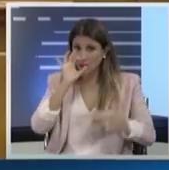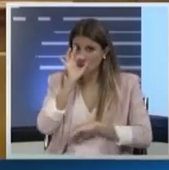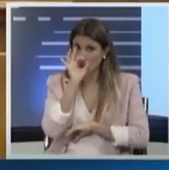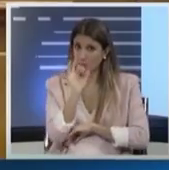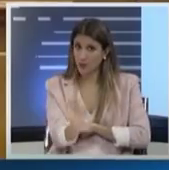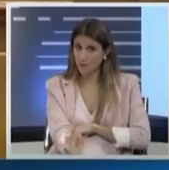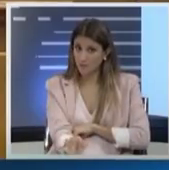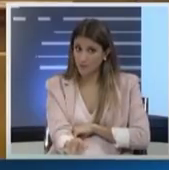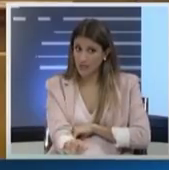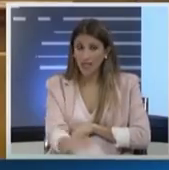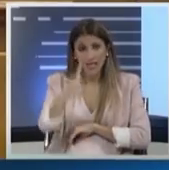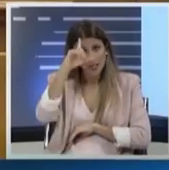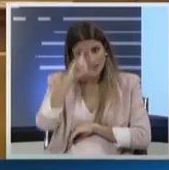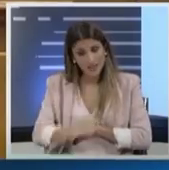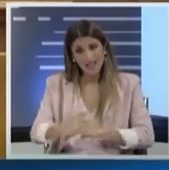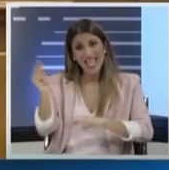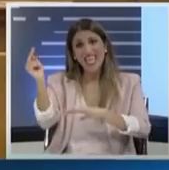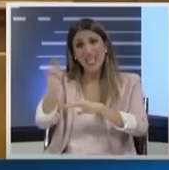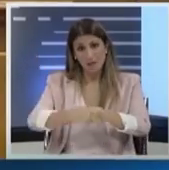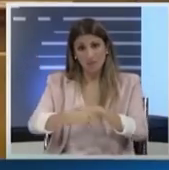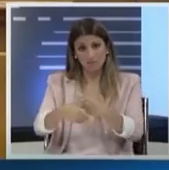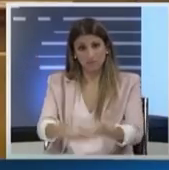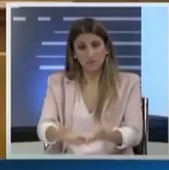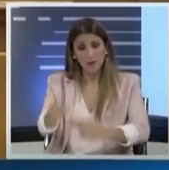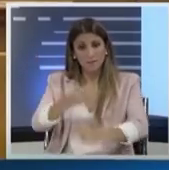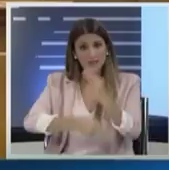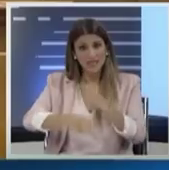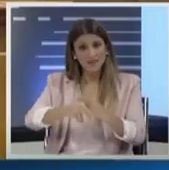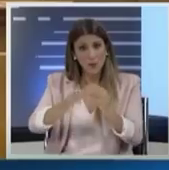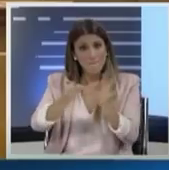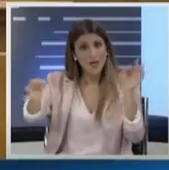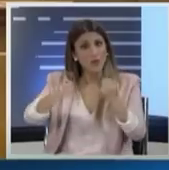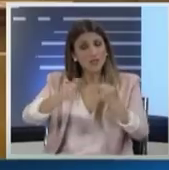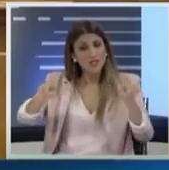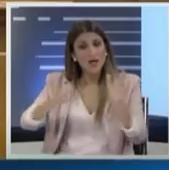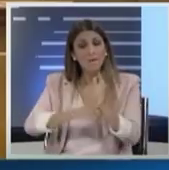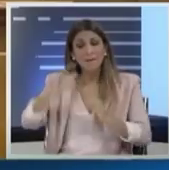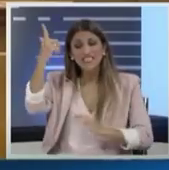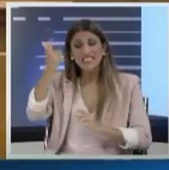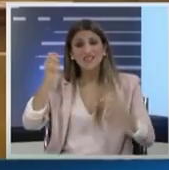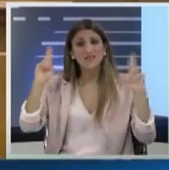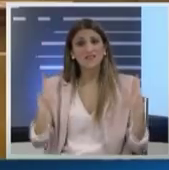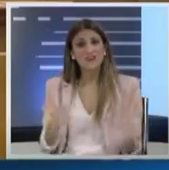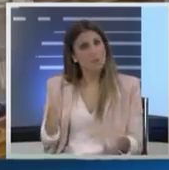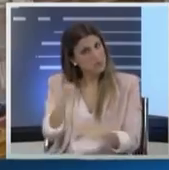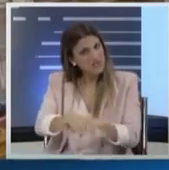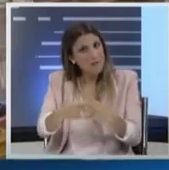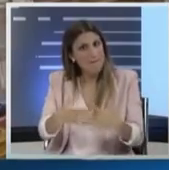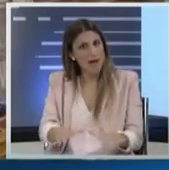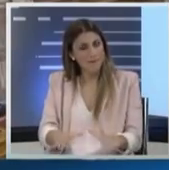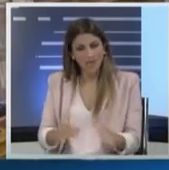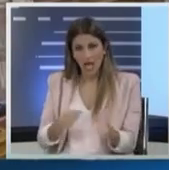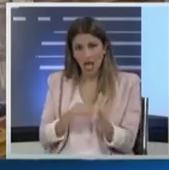την ψηφισμένη υποχρέωση που αφορά την περικοπή των συντάξεων. Καμία. Μάλιστα σήμερα άκουγα, καθώς